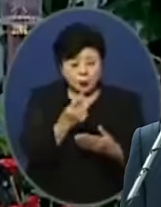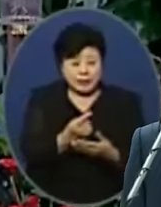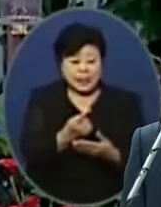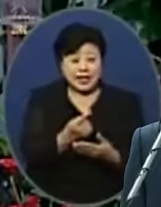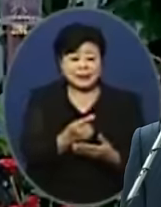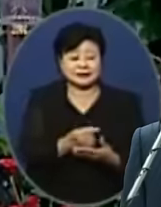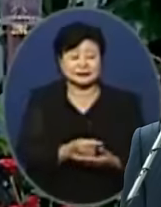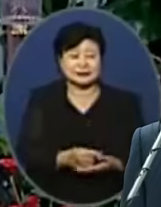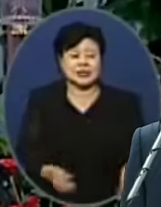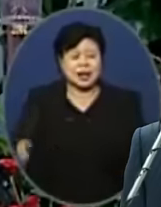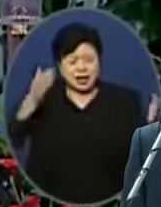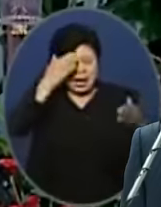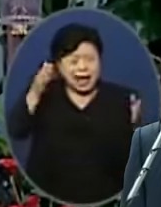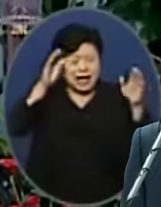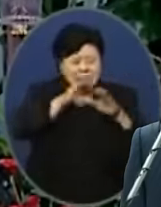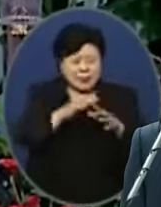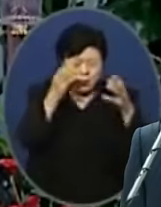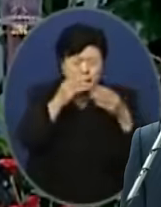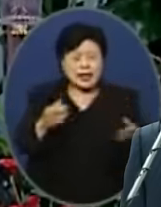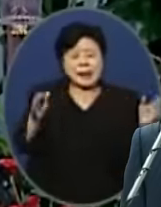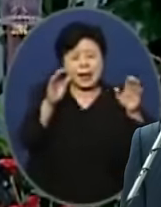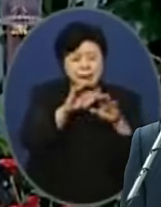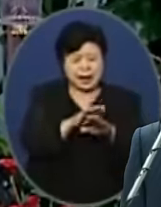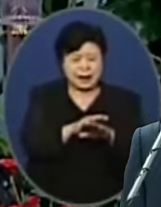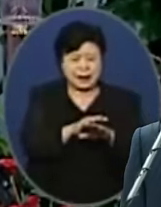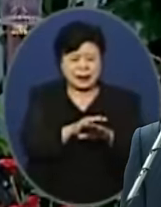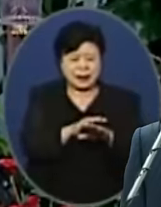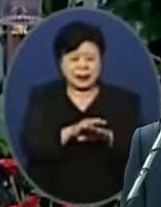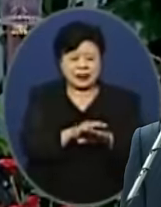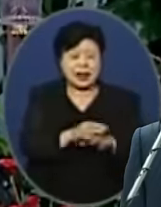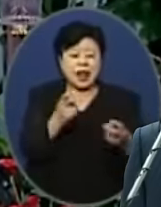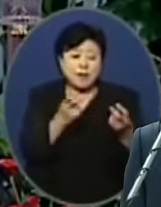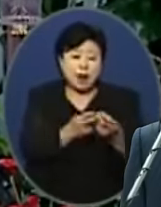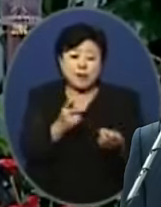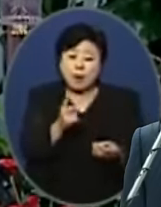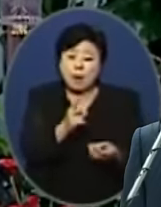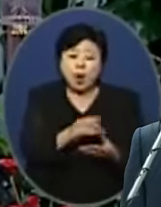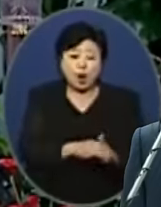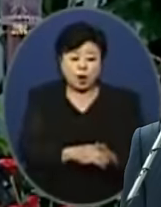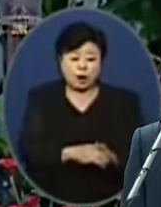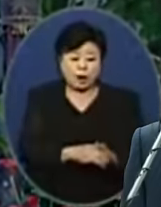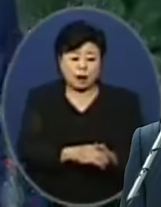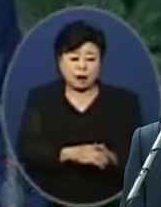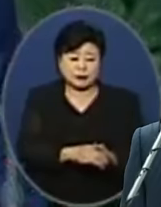것입니다. 어둡고 캄캄한 고난의 밤에 우리는 어떻게 해야 되느냐?